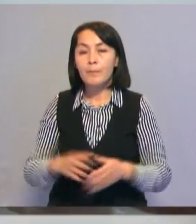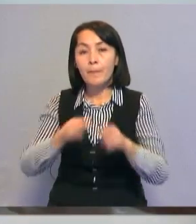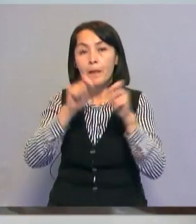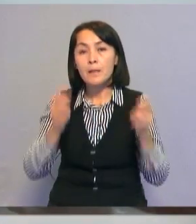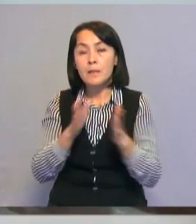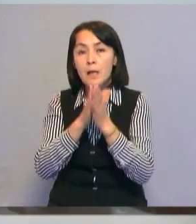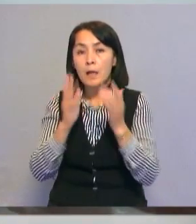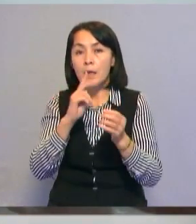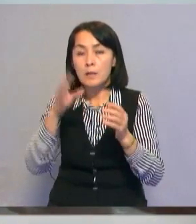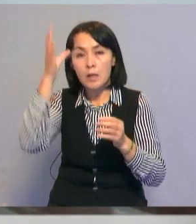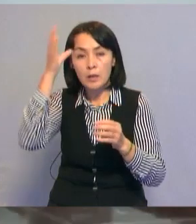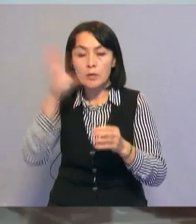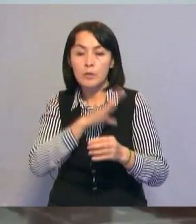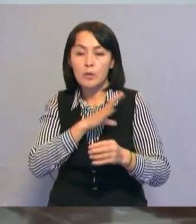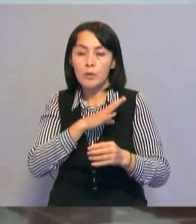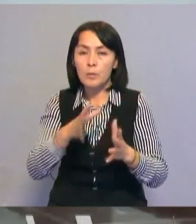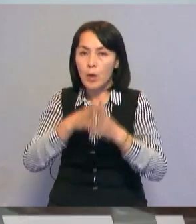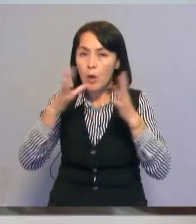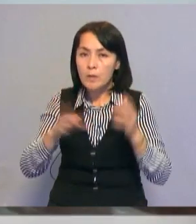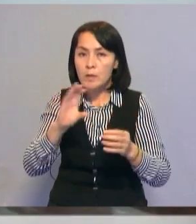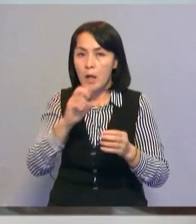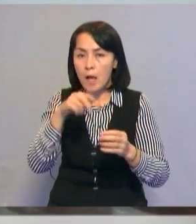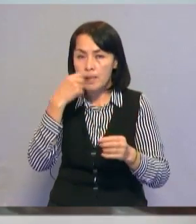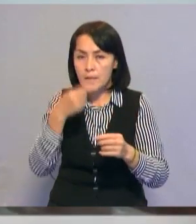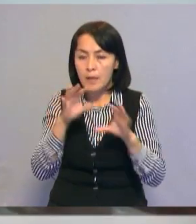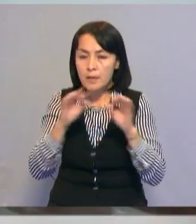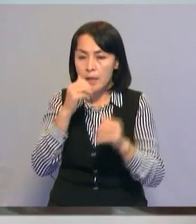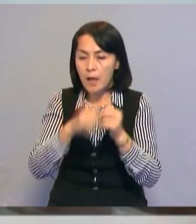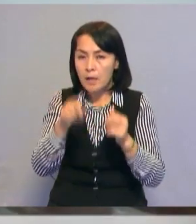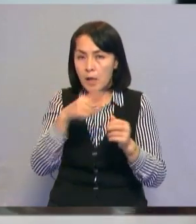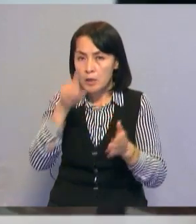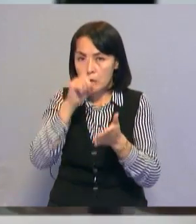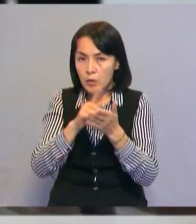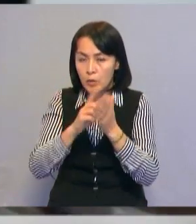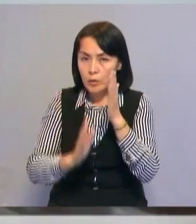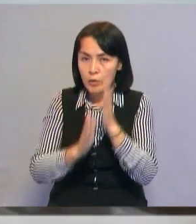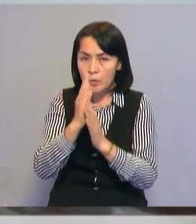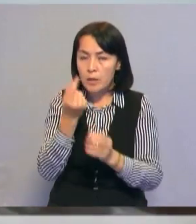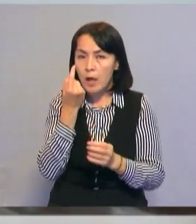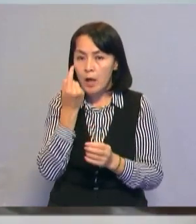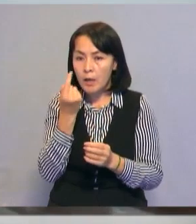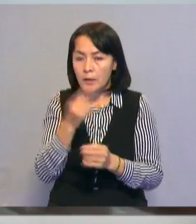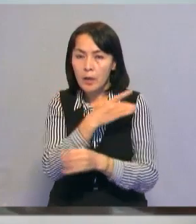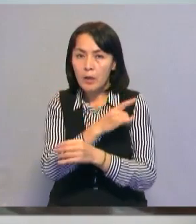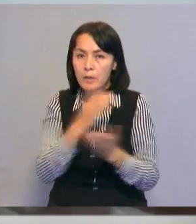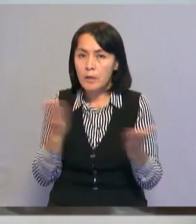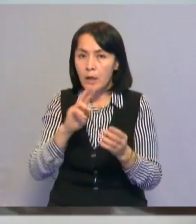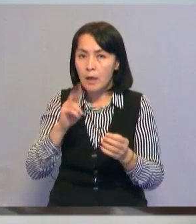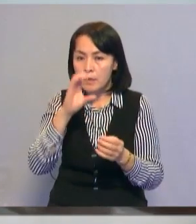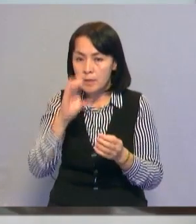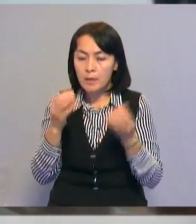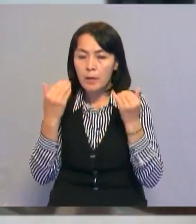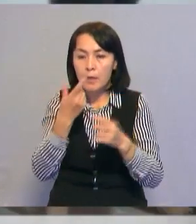Презентация книги «Каныш и научный фронт» была масштабной. Санжар Керембай сказал, что каждый человек должен воспитать хотя бы одного ребенка, как Каныш